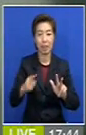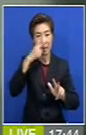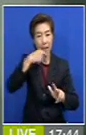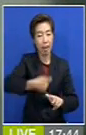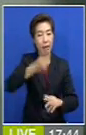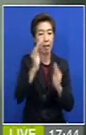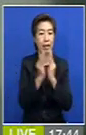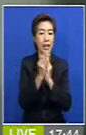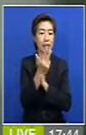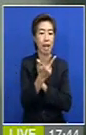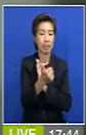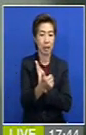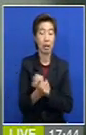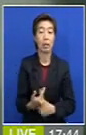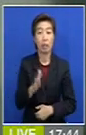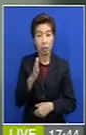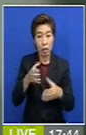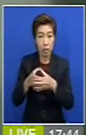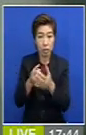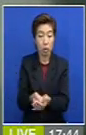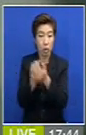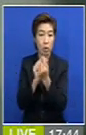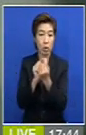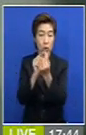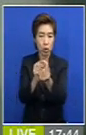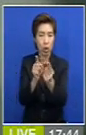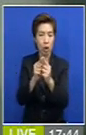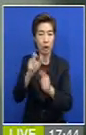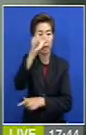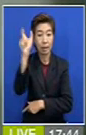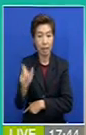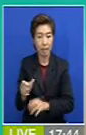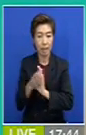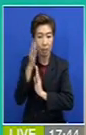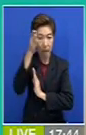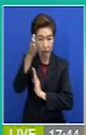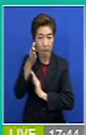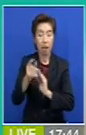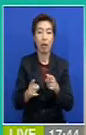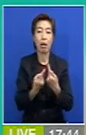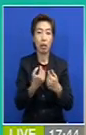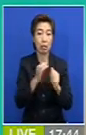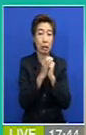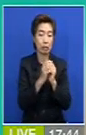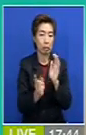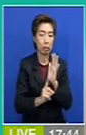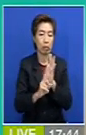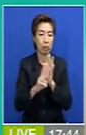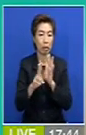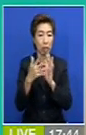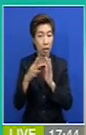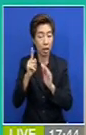ได้สำเร็จครับหลังจากนี้ครับทีมสาวไทยจะเดินทางแข่งขันต่อที่ประเทศอิตาลีในสัปดาห์หน้าและคู่แข่งทั้ง3ชาติในสนามที่2